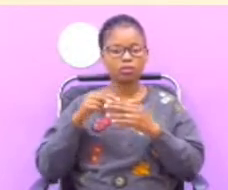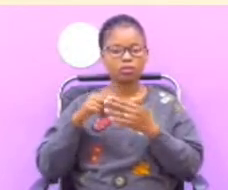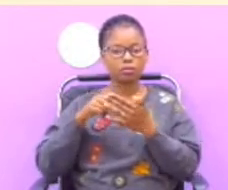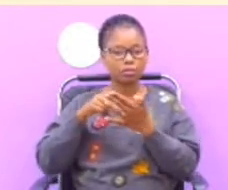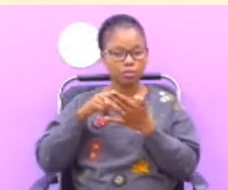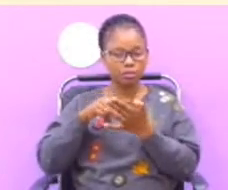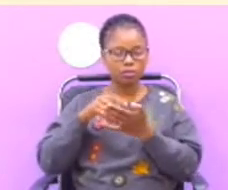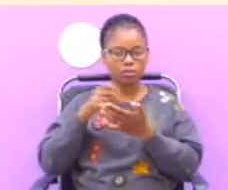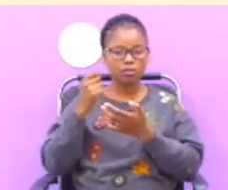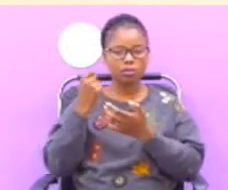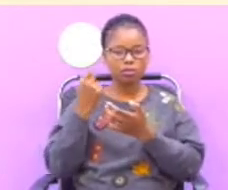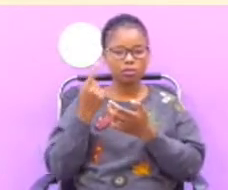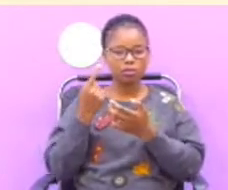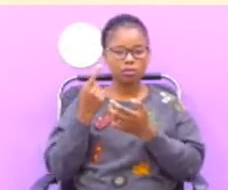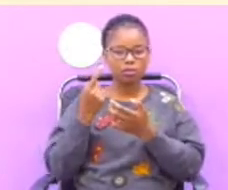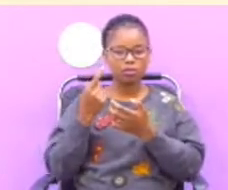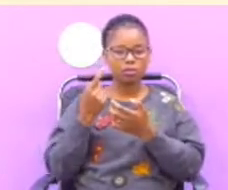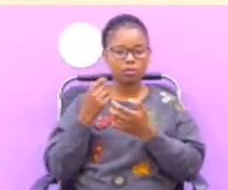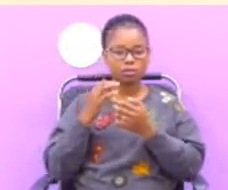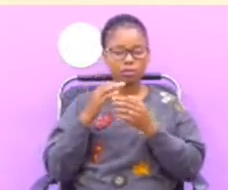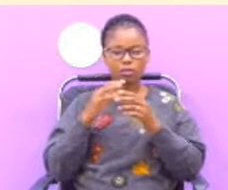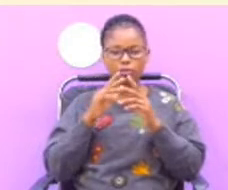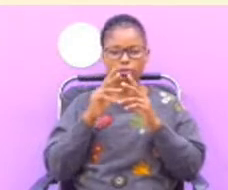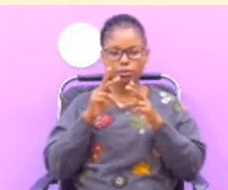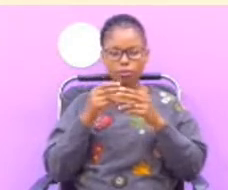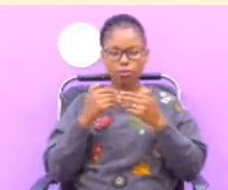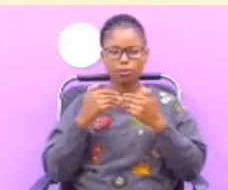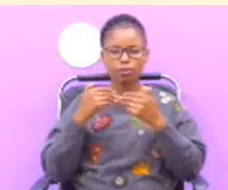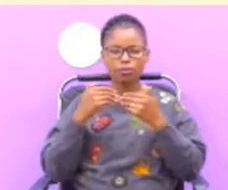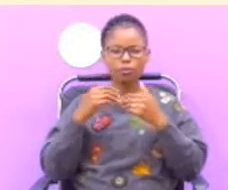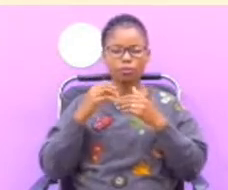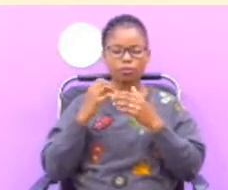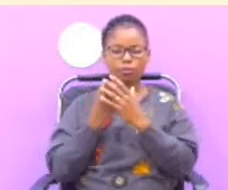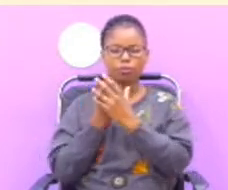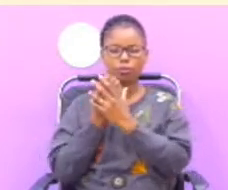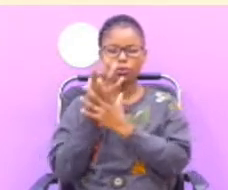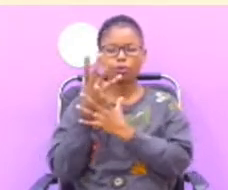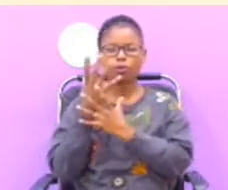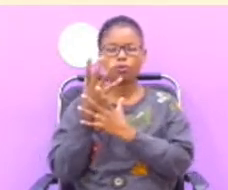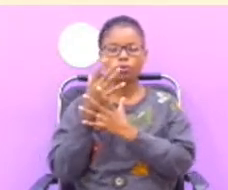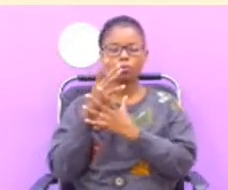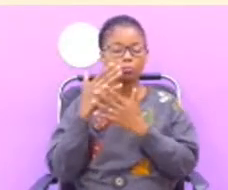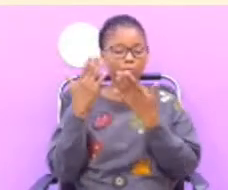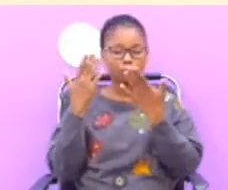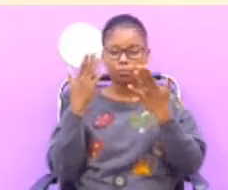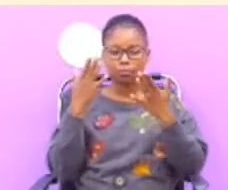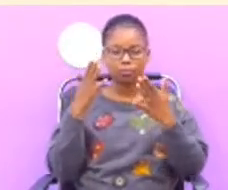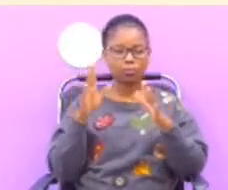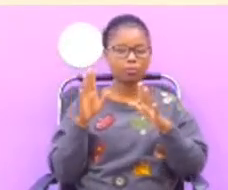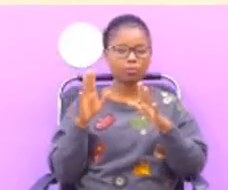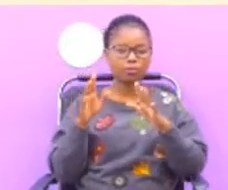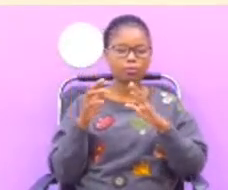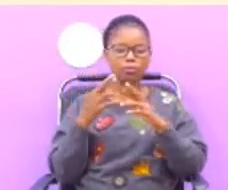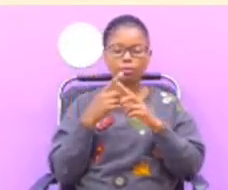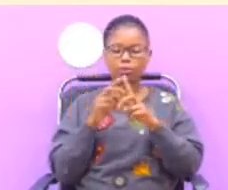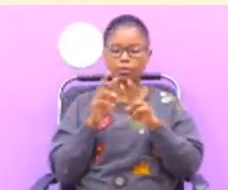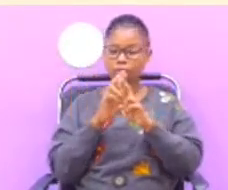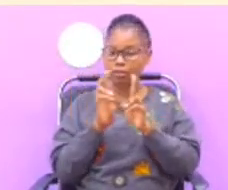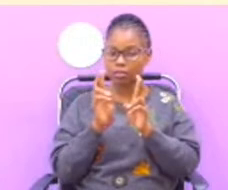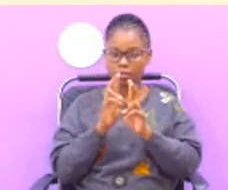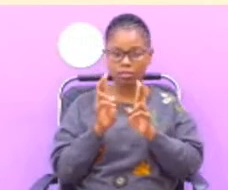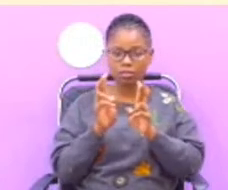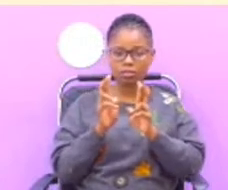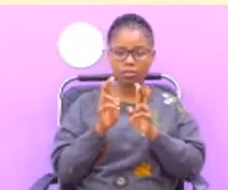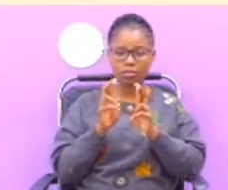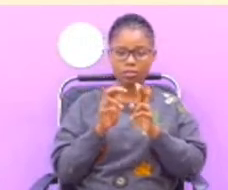ekinyĩire ũrĩa mũndũ eragwo ũyũ ekinyĩire ta marĩ ũturi mokĩte ndiũĩ nĩ matũ mweragwo ũguo mĩrĩ ndirango marĩ ũturi nĩ